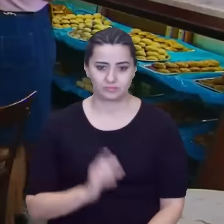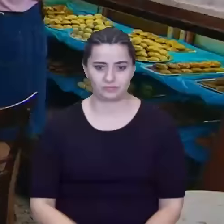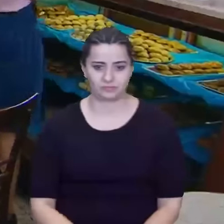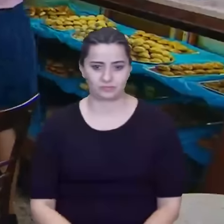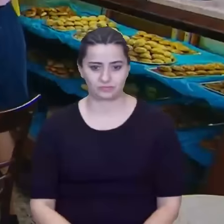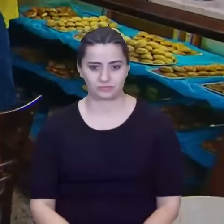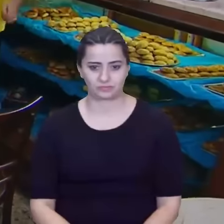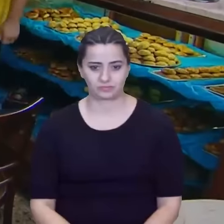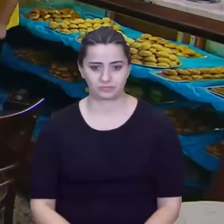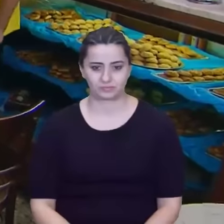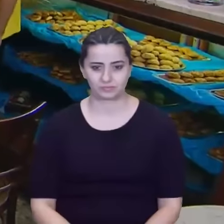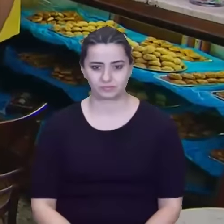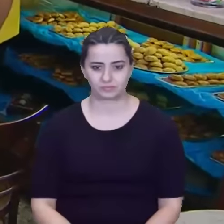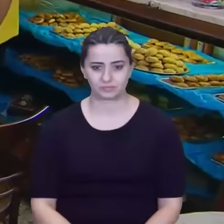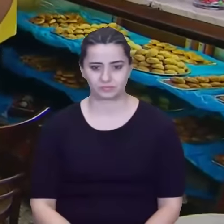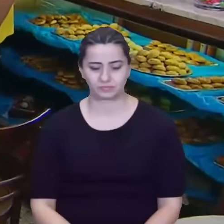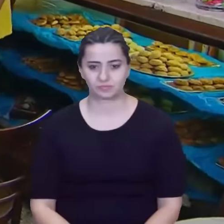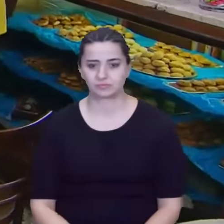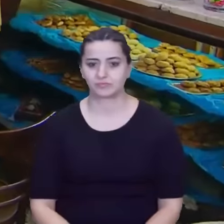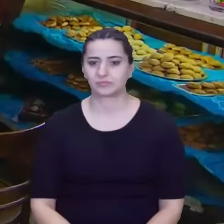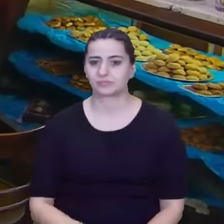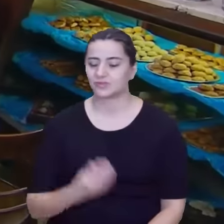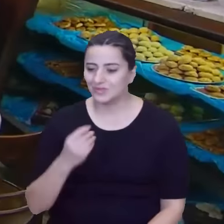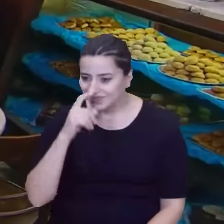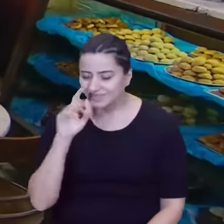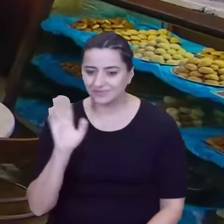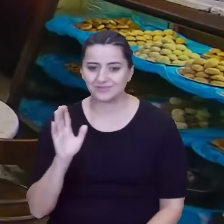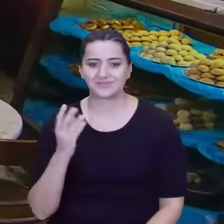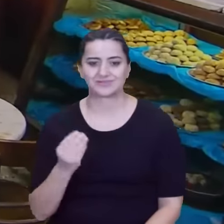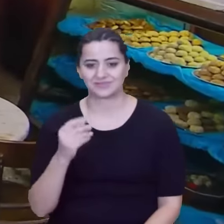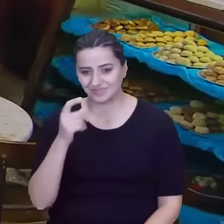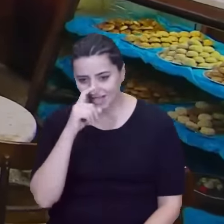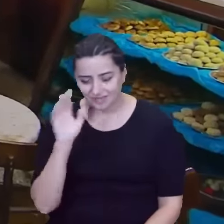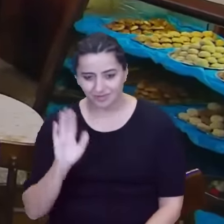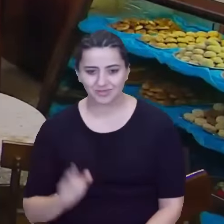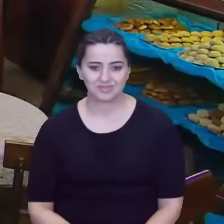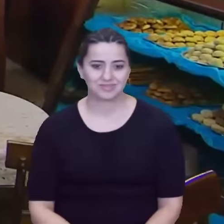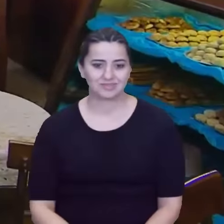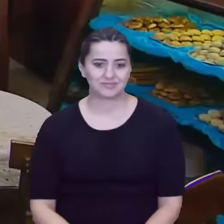gel. Gidelim. Tamam, tamam. Güle güle kraliçe. Güle güle Fatma. Güle güle kralım.